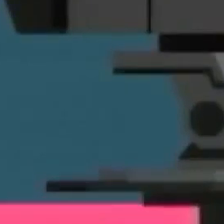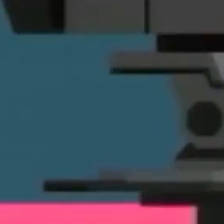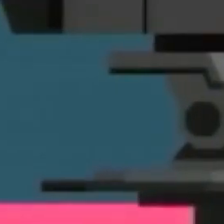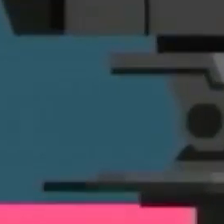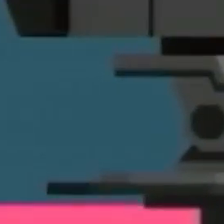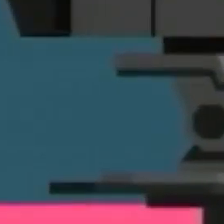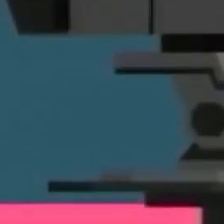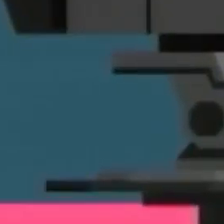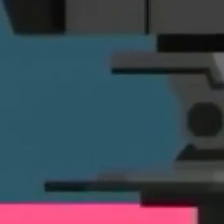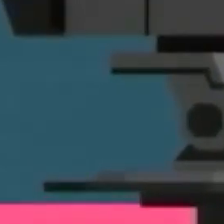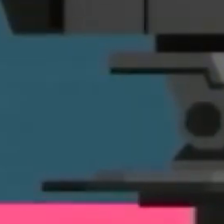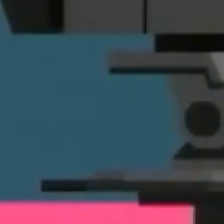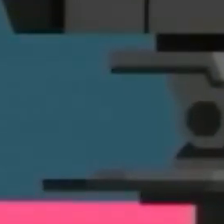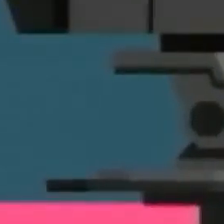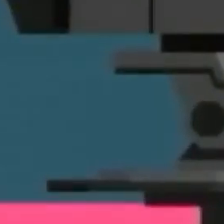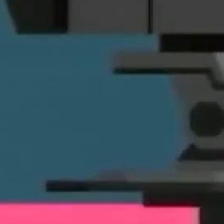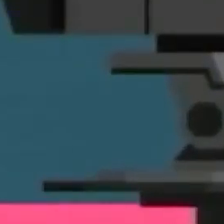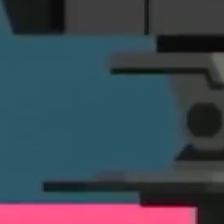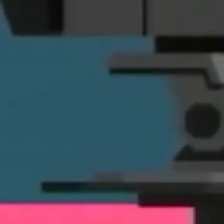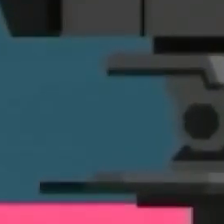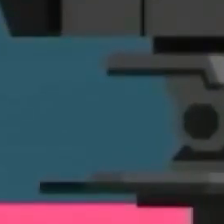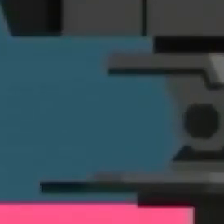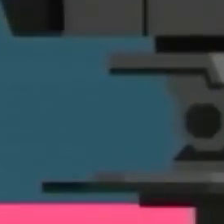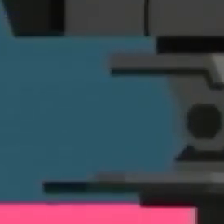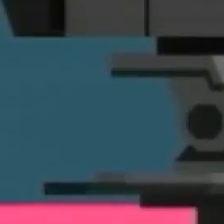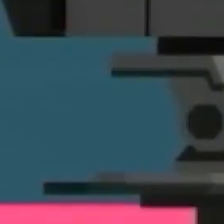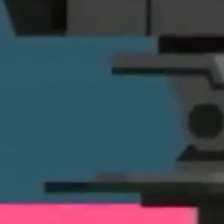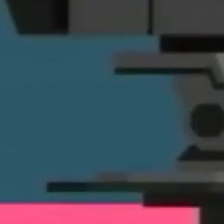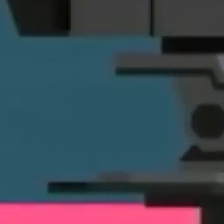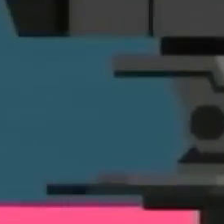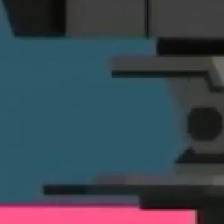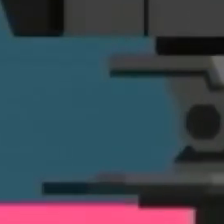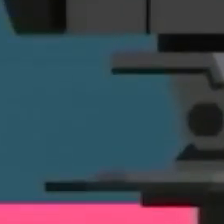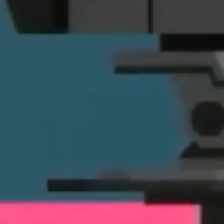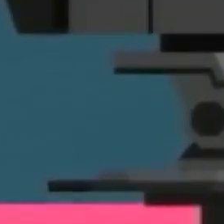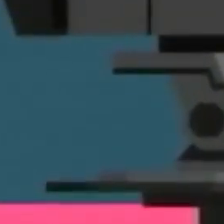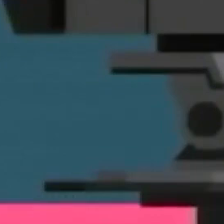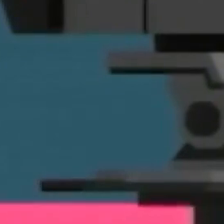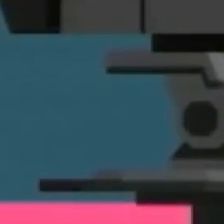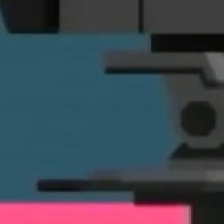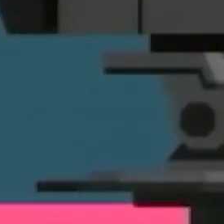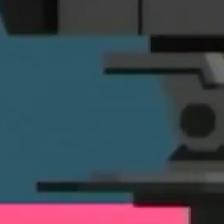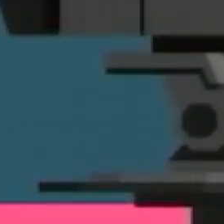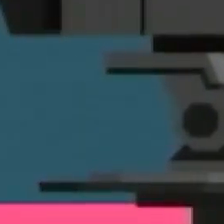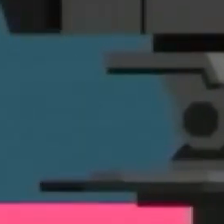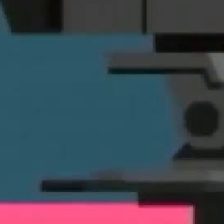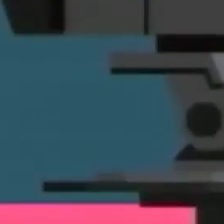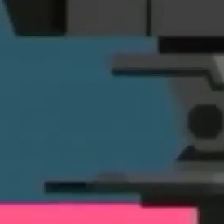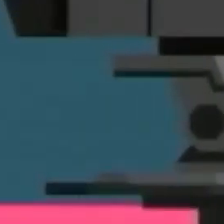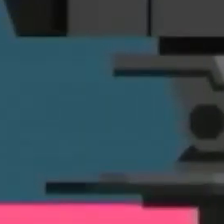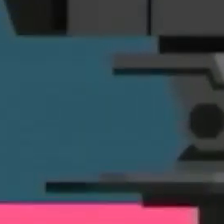ومين هي ومين ده وقتك اللي بتستني، هي ومين